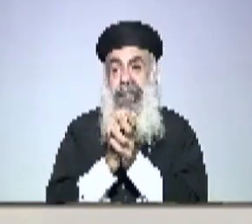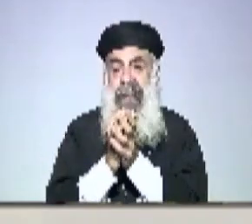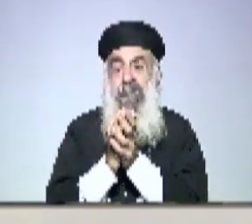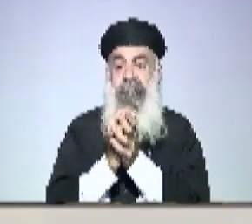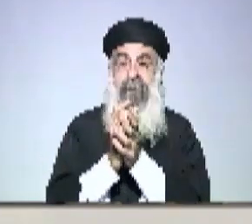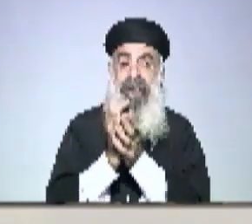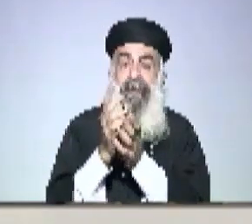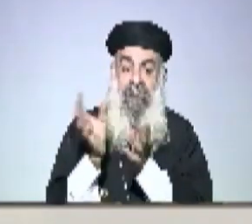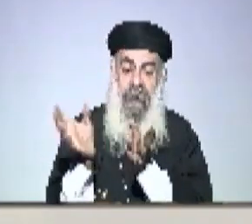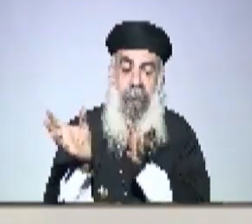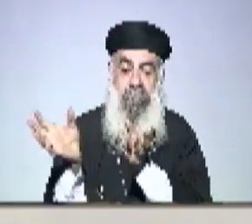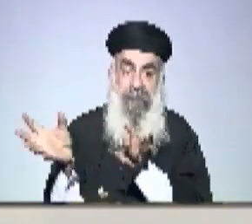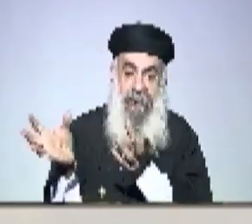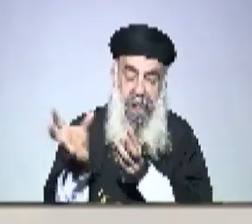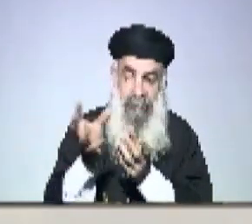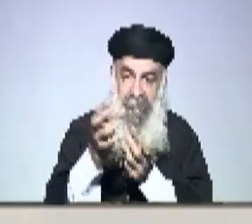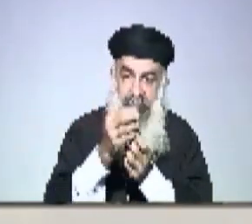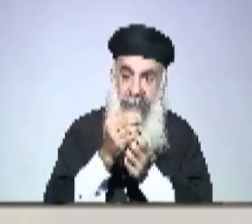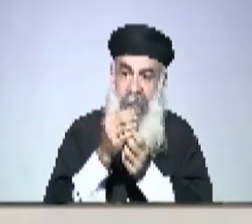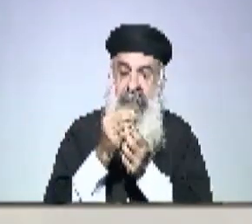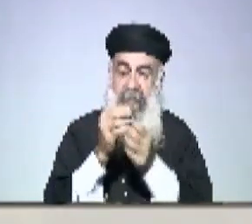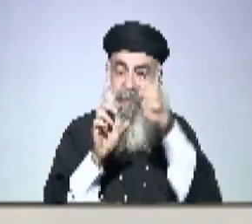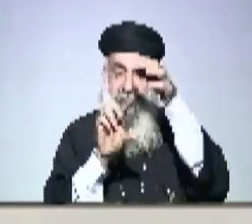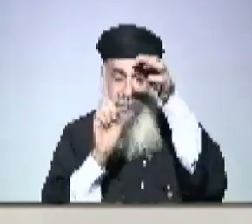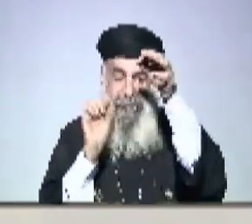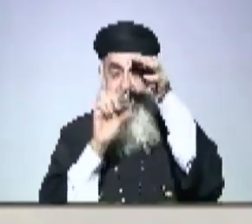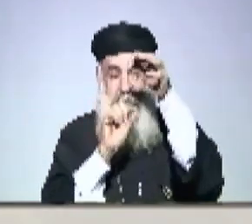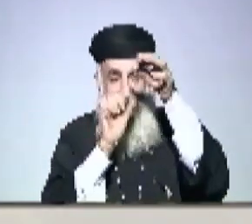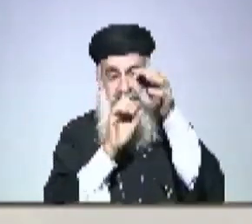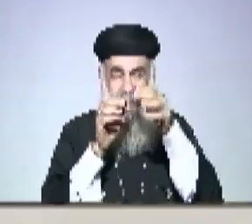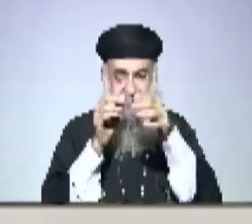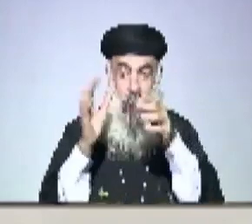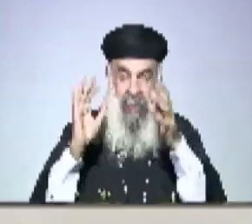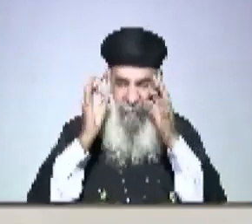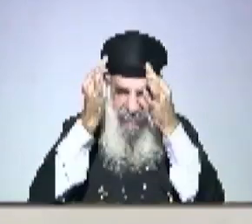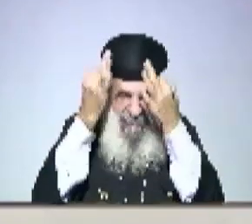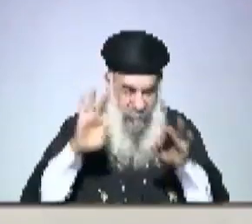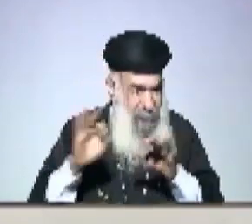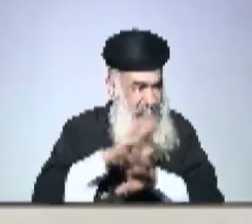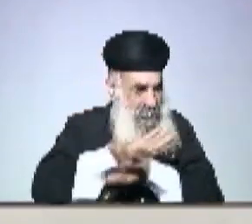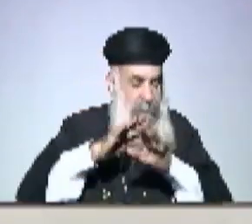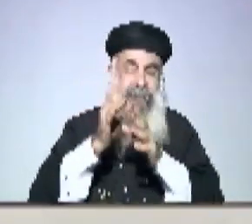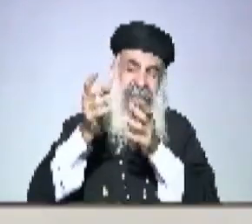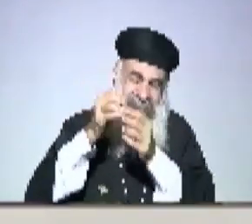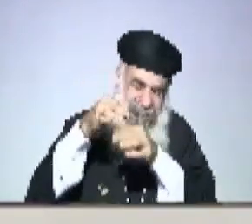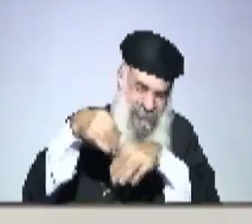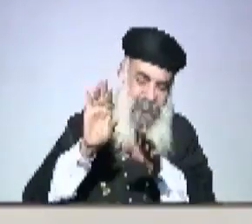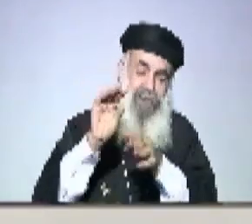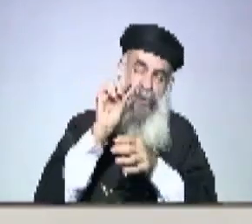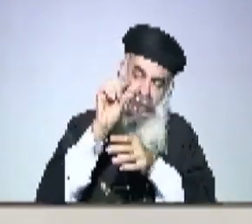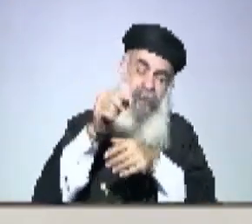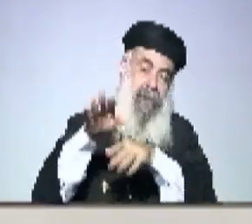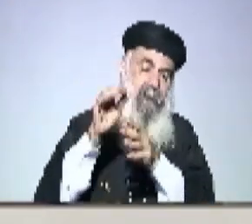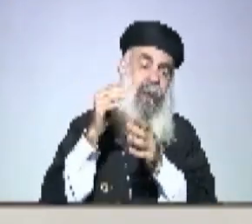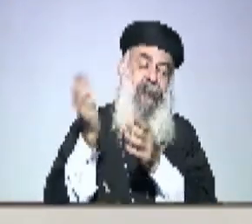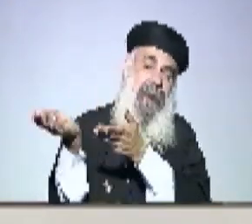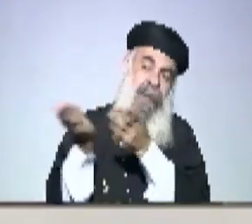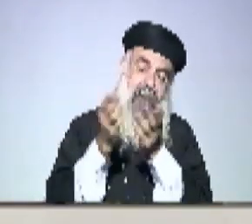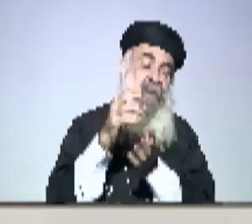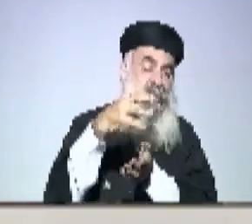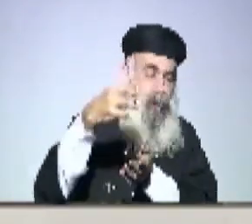اذا قطفت كرمك فلا تعلله وراك سيب حبه للغريب واليتيم والارمله